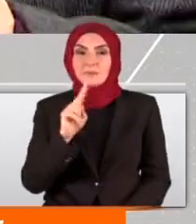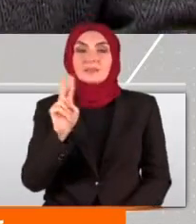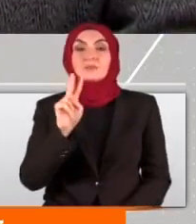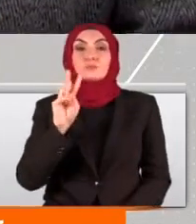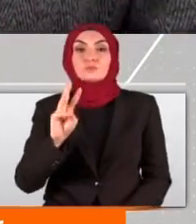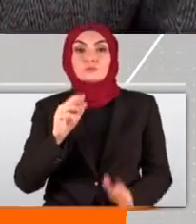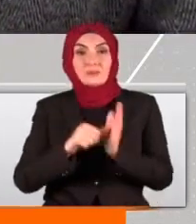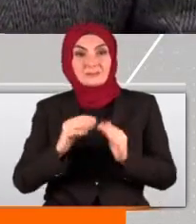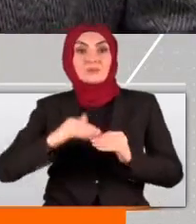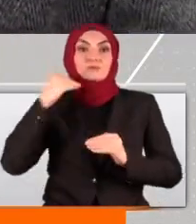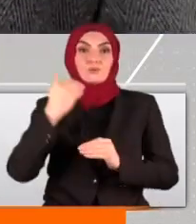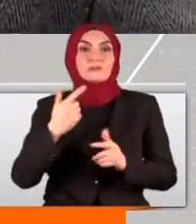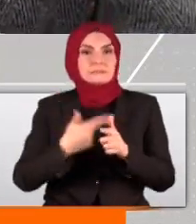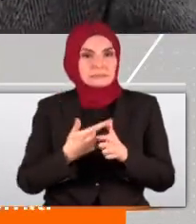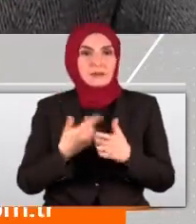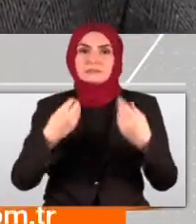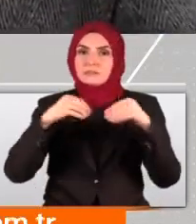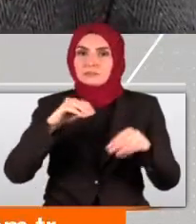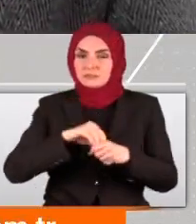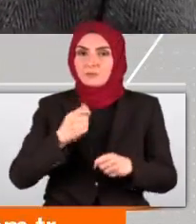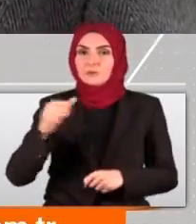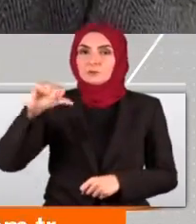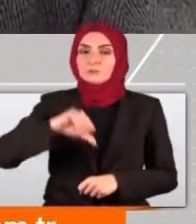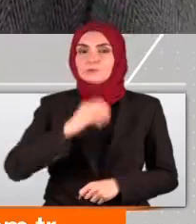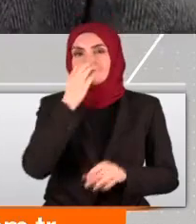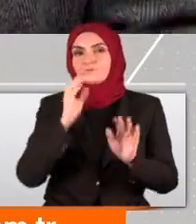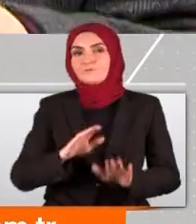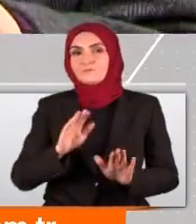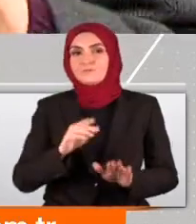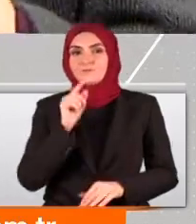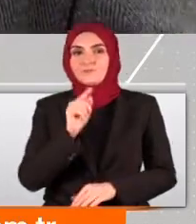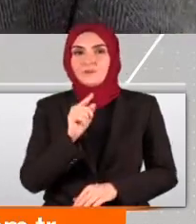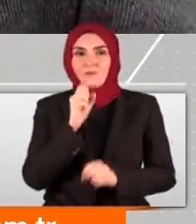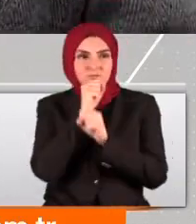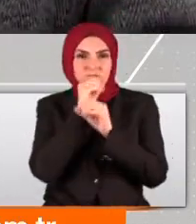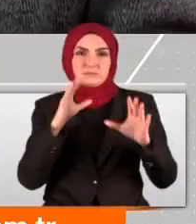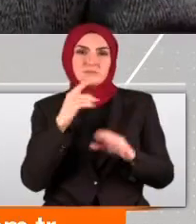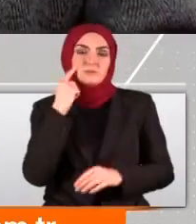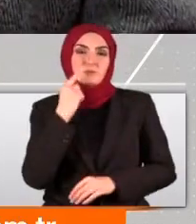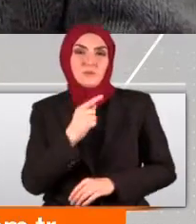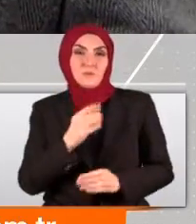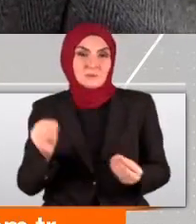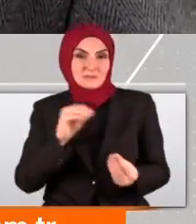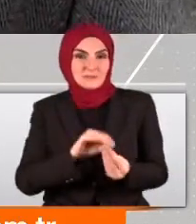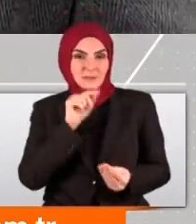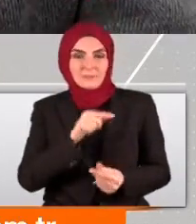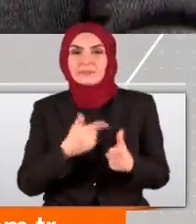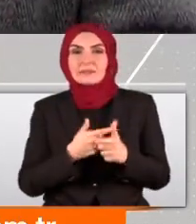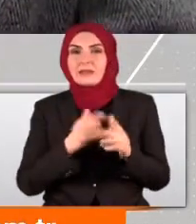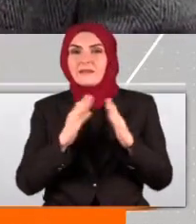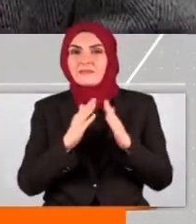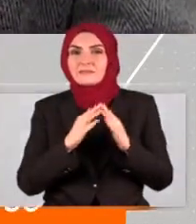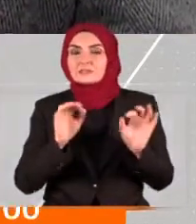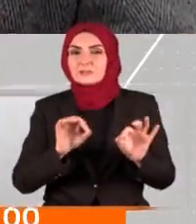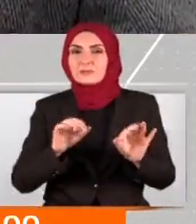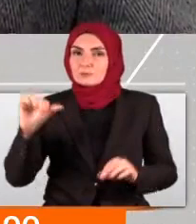kiralıkta hem satılıkta bir düşüş bekliyorum. Zaten bir balondu, bir köpüktü. Özellikle kiralık ev evlerde şu anda düşüş yaşamaya başladık bakın.